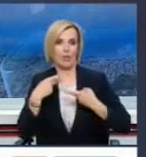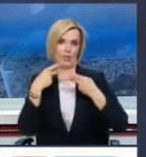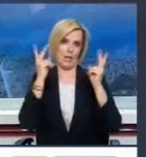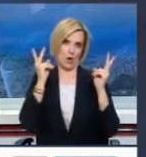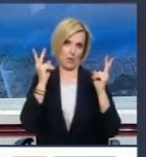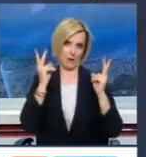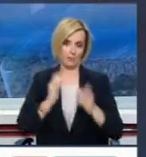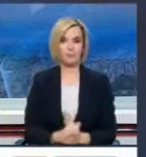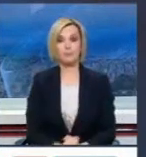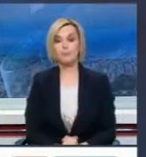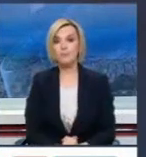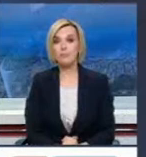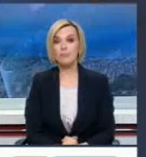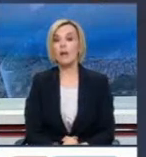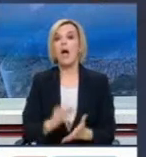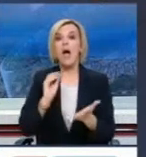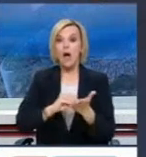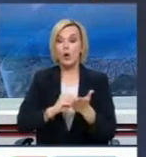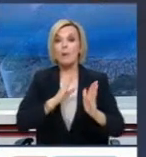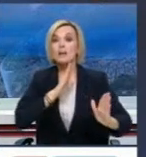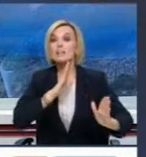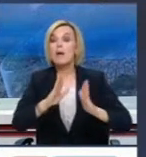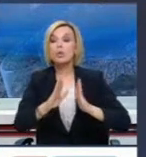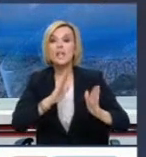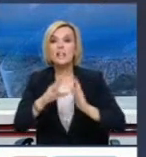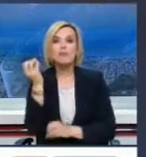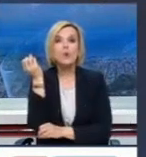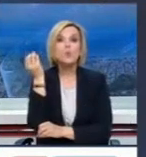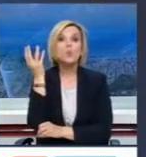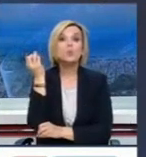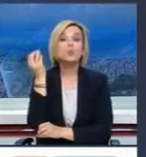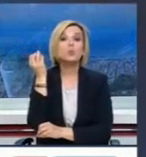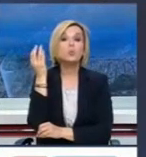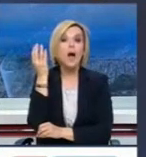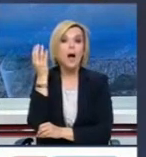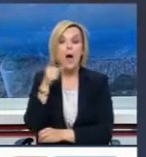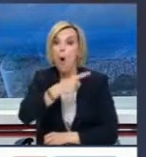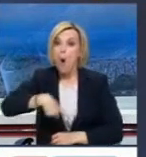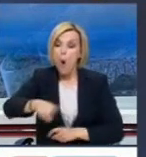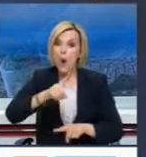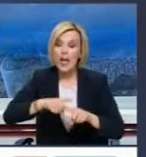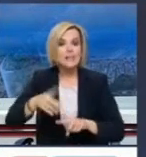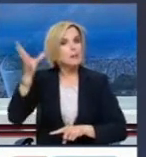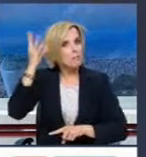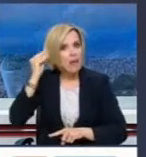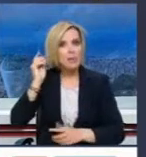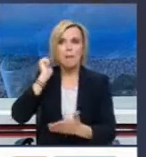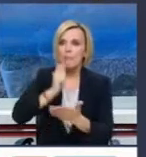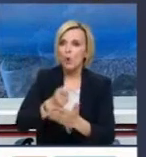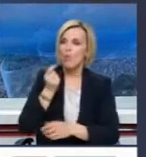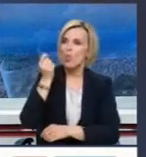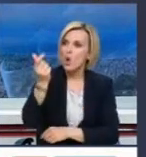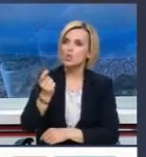παράλληλα πρέπει να διαφυλάξουμε την κουλτούρα πληρωμής στη χώρα που με πολύ κόπο χτίσαμε όλα τα προηγούμενα χρόνια, και